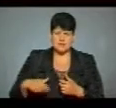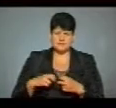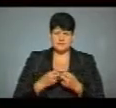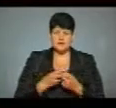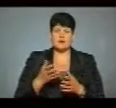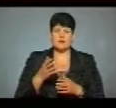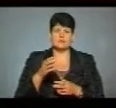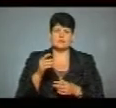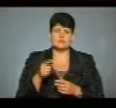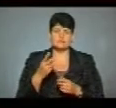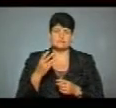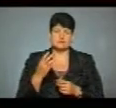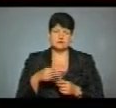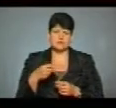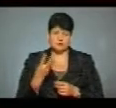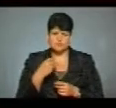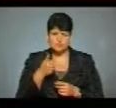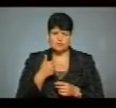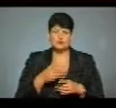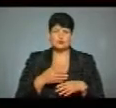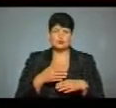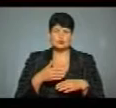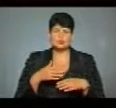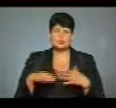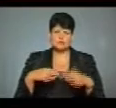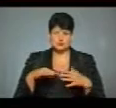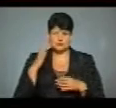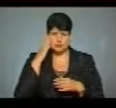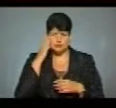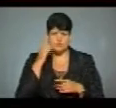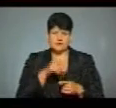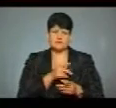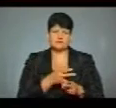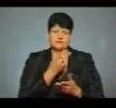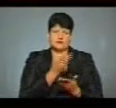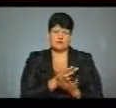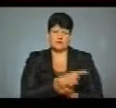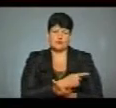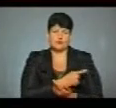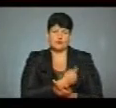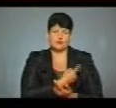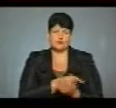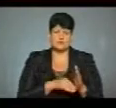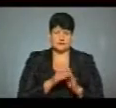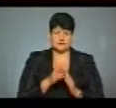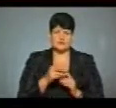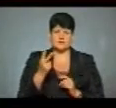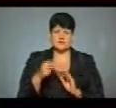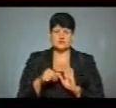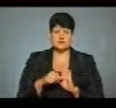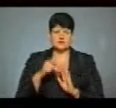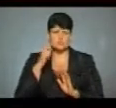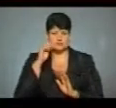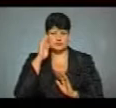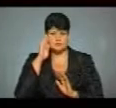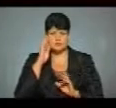струс головного мозку і закрита травма грудної клітки. Цих трьох людей госпіталізували в університетську лікарню. Ще одного